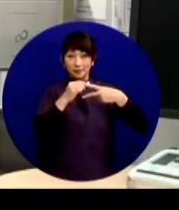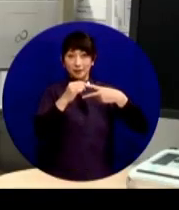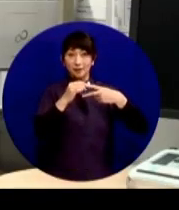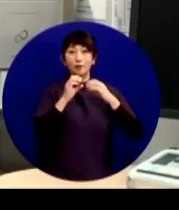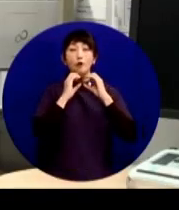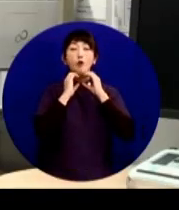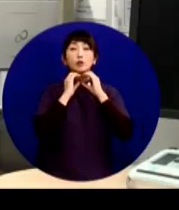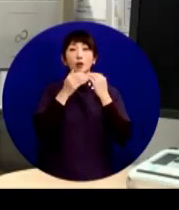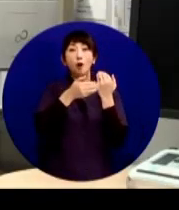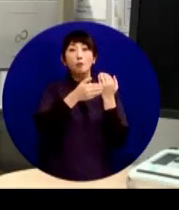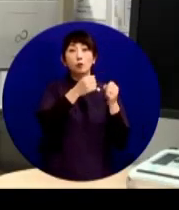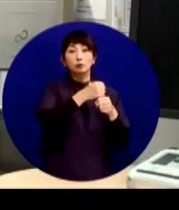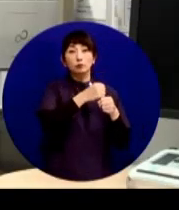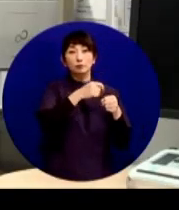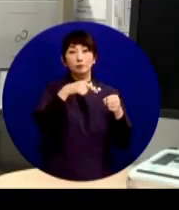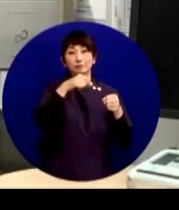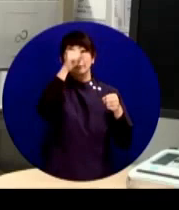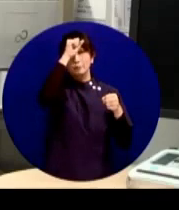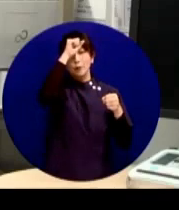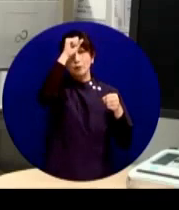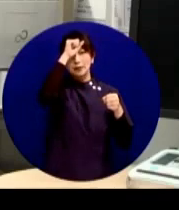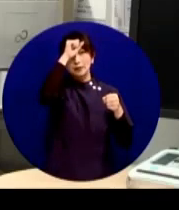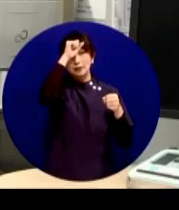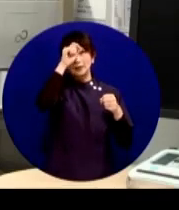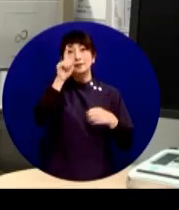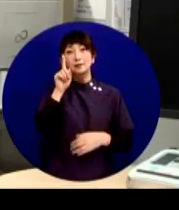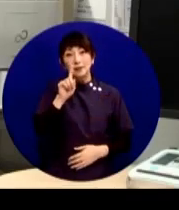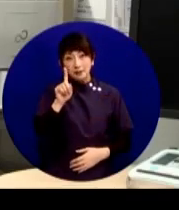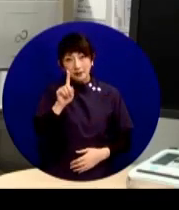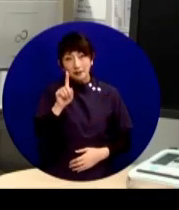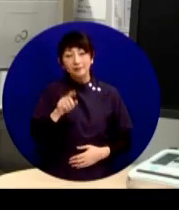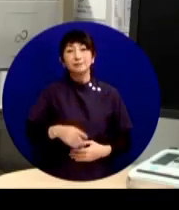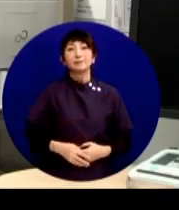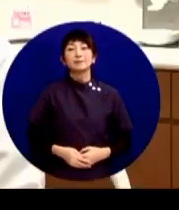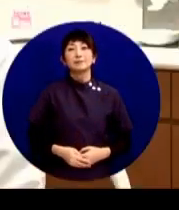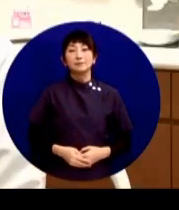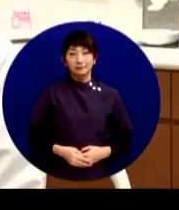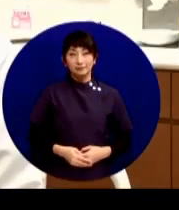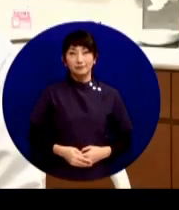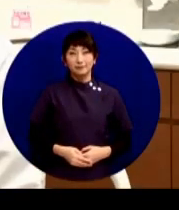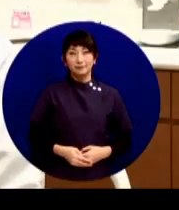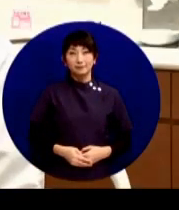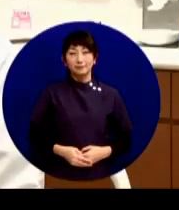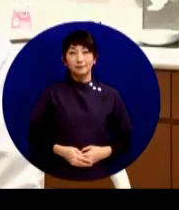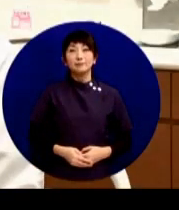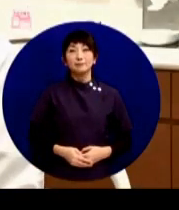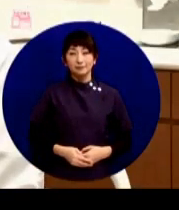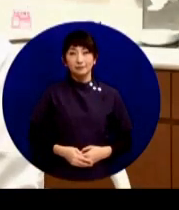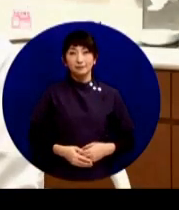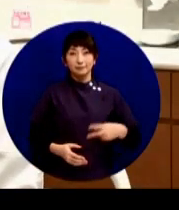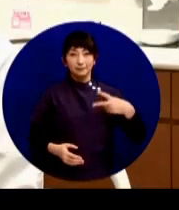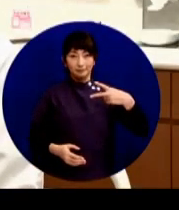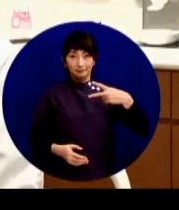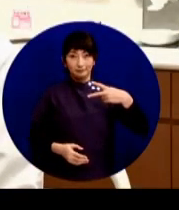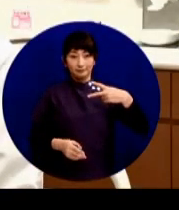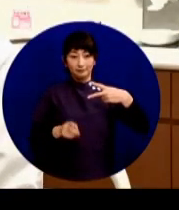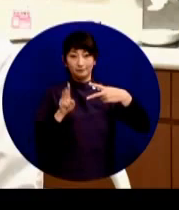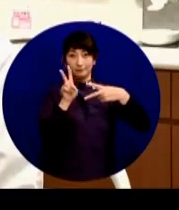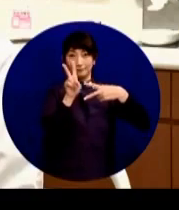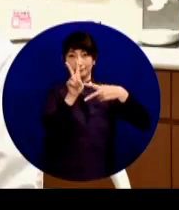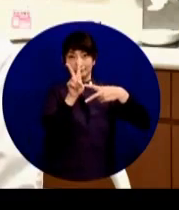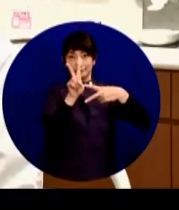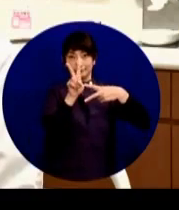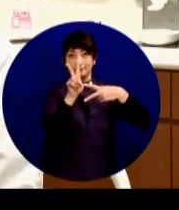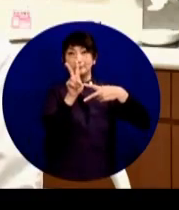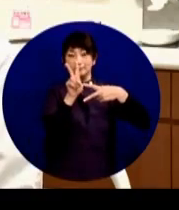状腺ホルモンの分泌異常による病気はどのようなものなんでしょうか。 はい、甲状腺ホルモン分泌異常の病